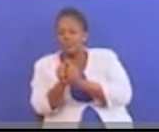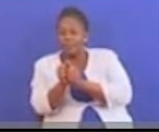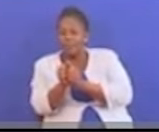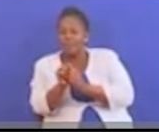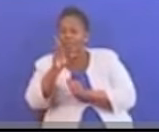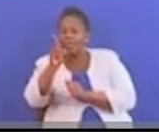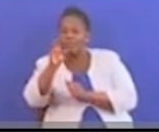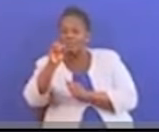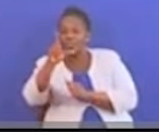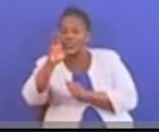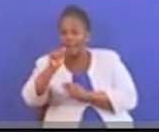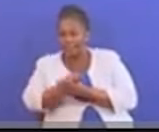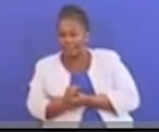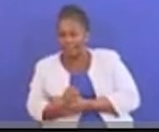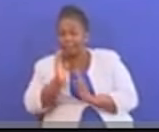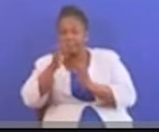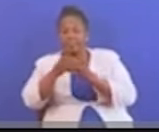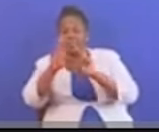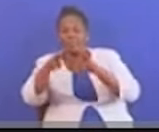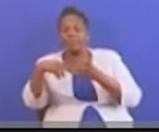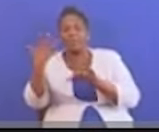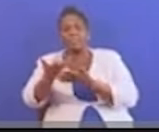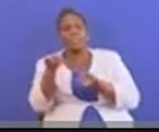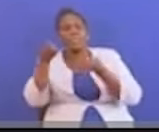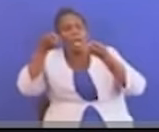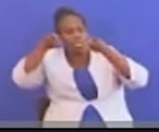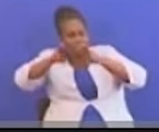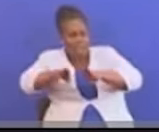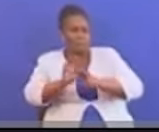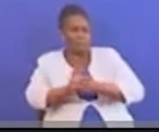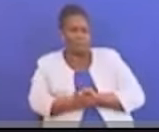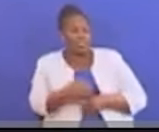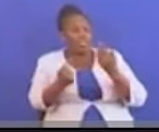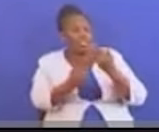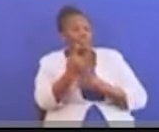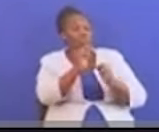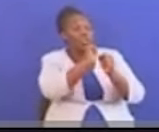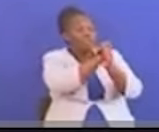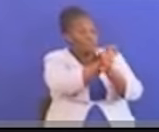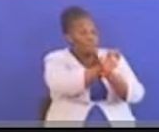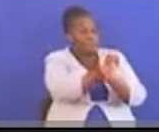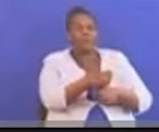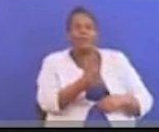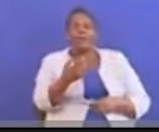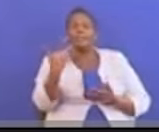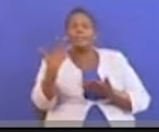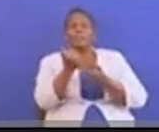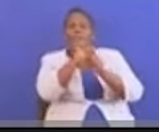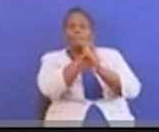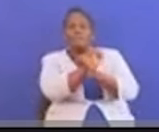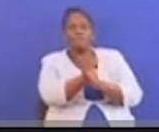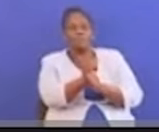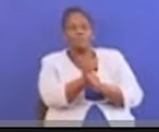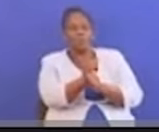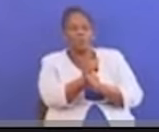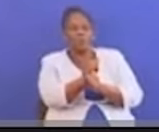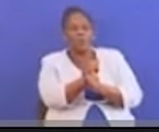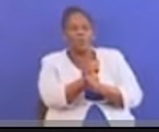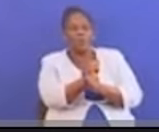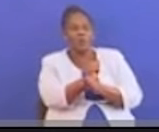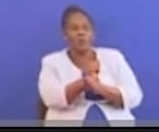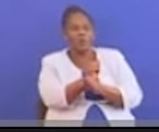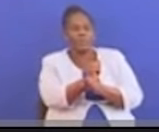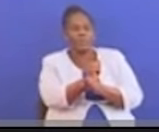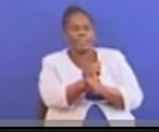mtoto atahukumiwa kwa mujibu wa sheria, ikiwa ni pamoja kama ni kifungo atafungwa kwenye mahakama ya watoto. Ili swala la pili, mheshimiwa,